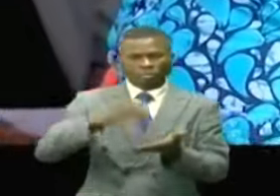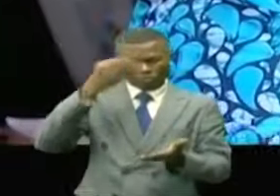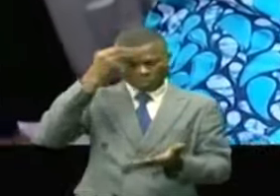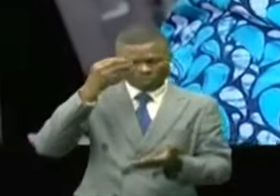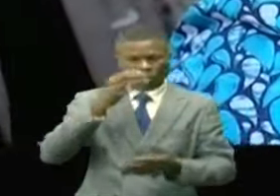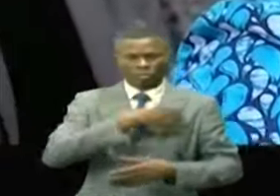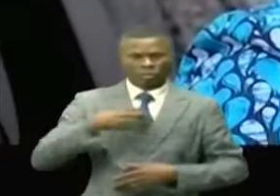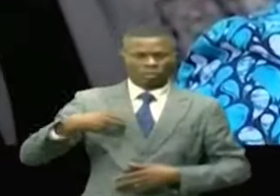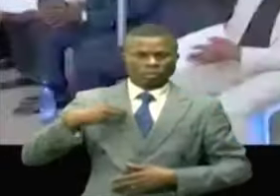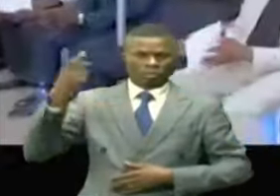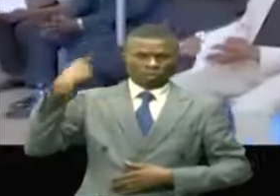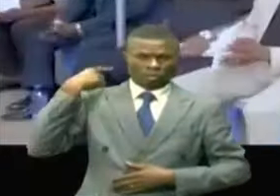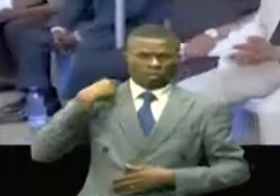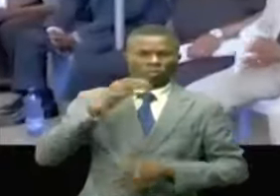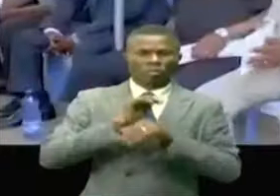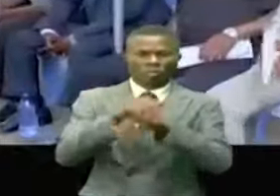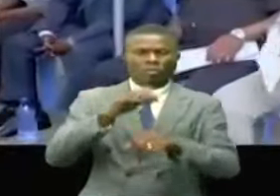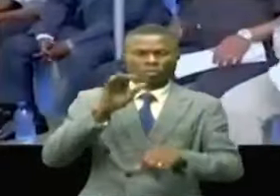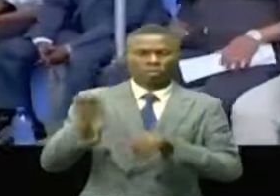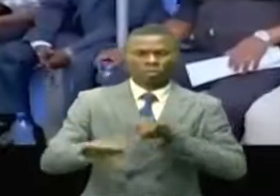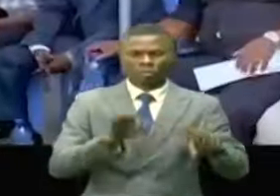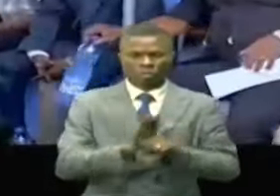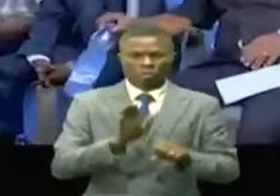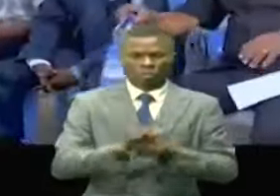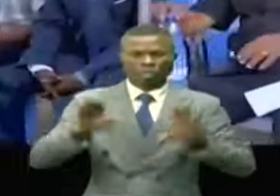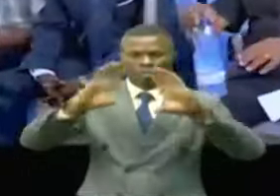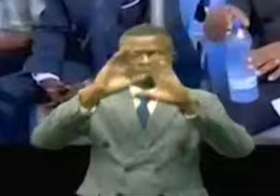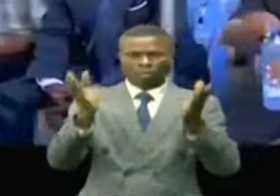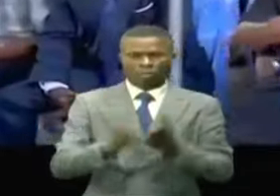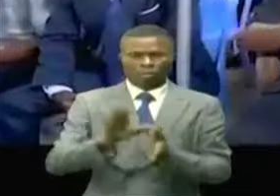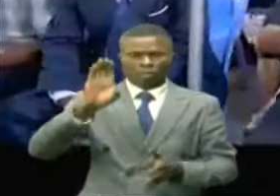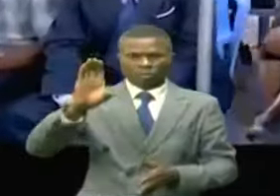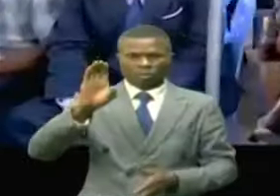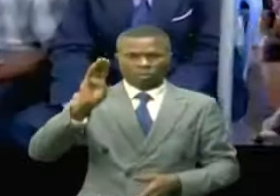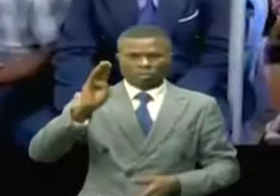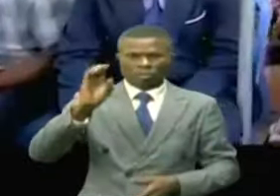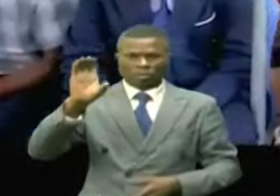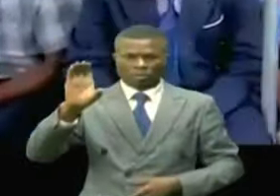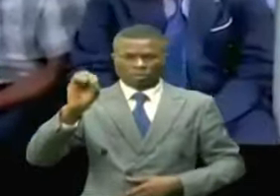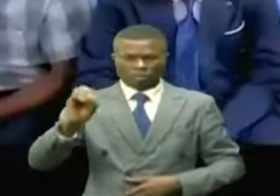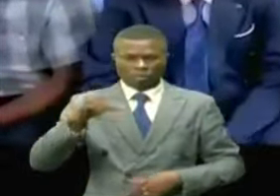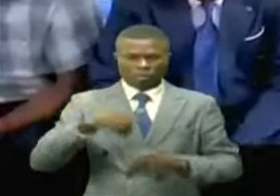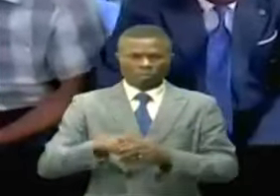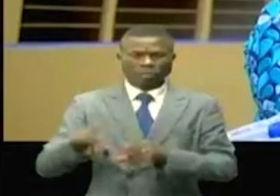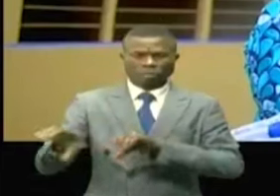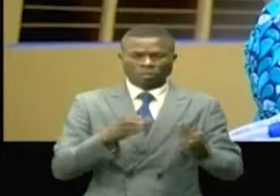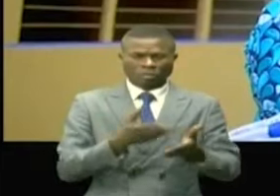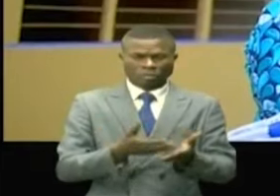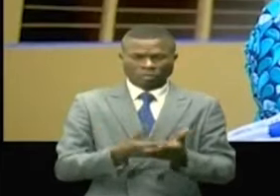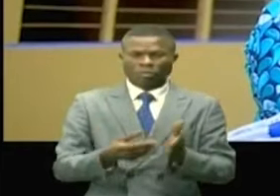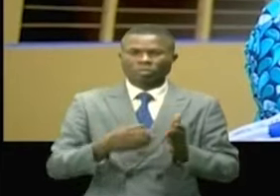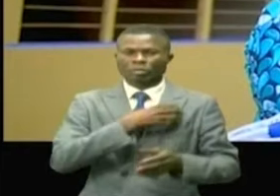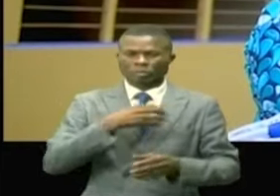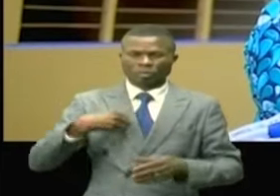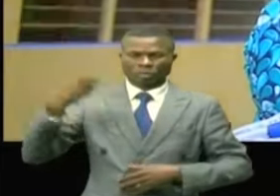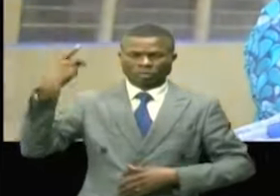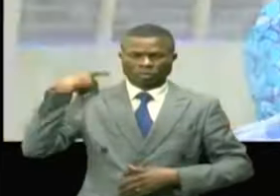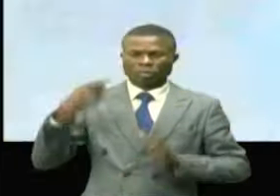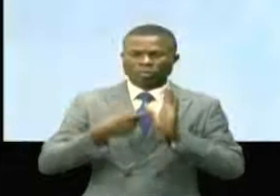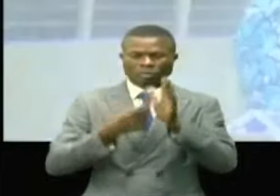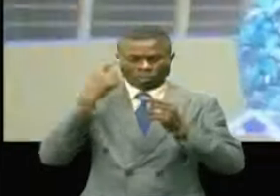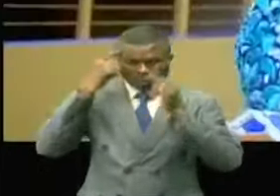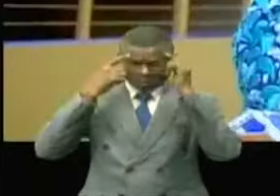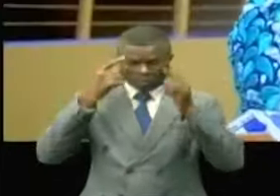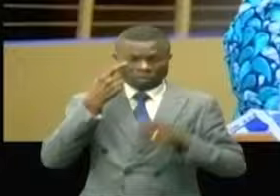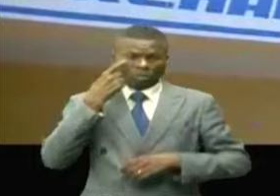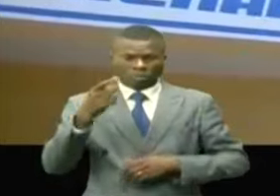s'illustre en plusieurs actions en faveur de la communauté cebeko lors de cette activité elle a manifesté son souci